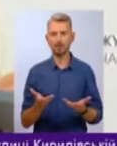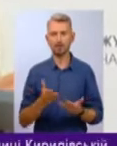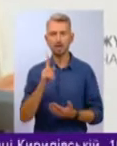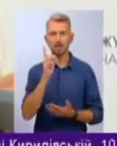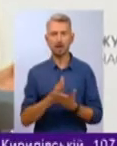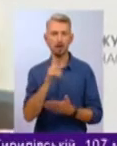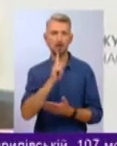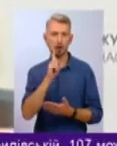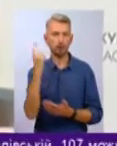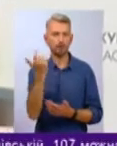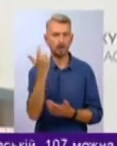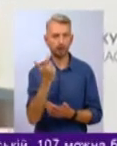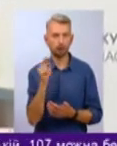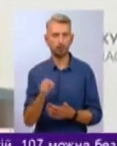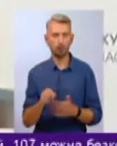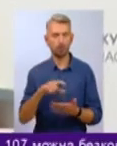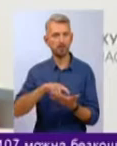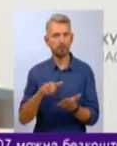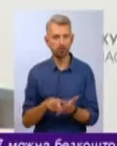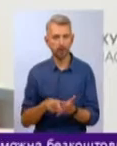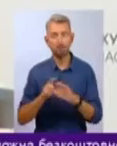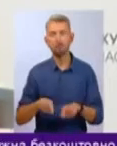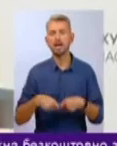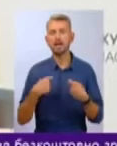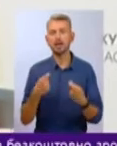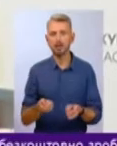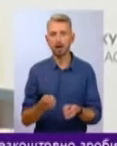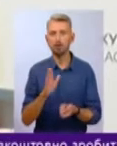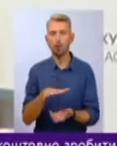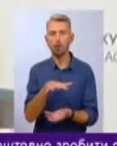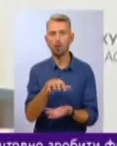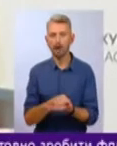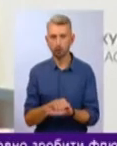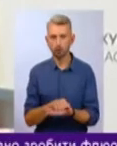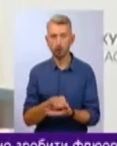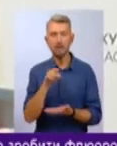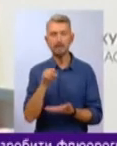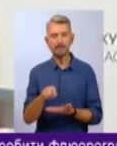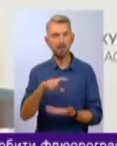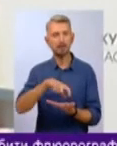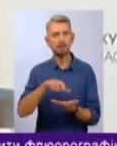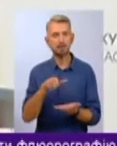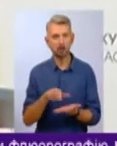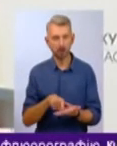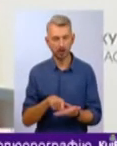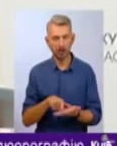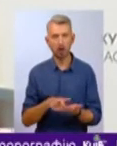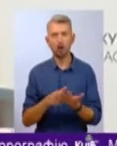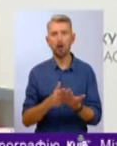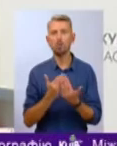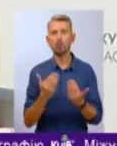тимчасовим власником, я так зрозуміла, цього приміщення, передав в оренду це приміщення